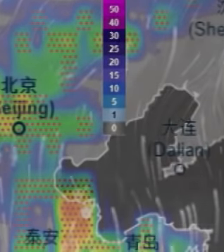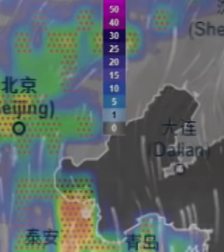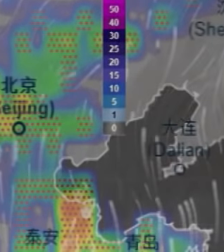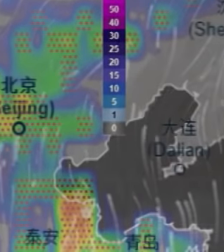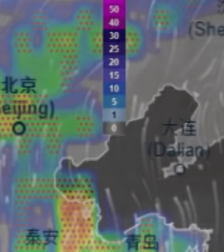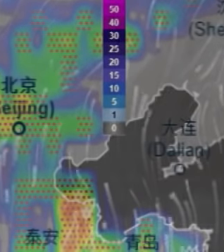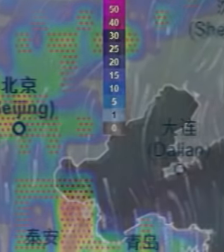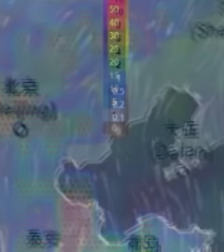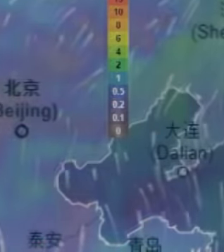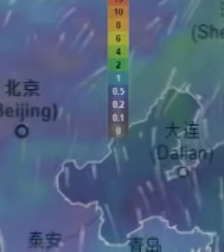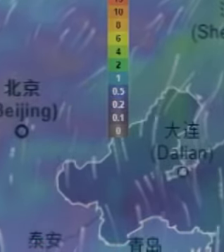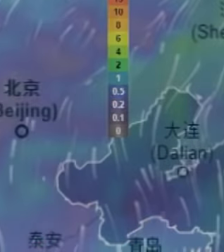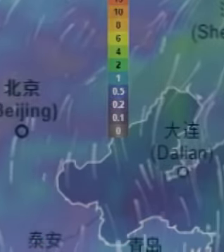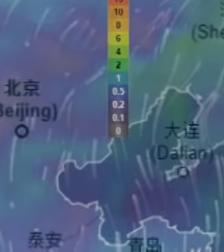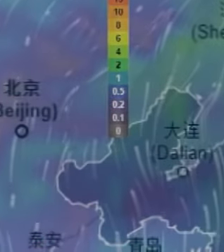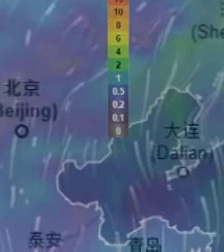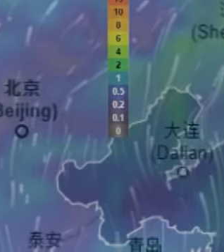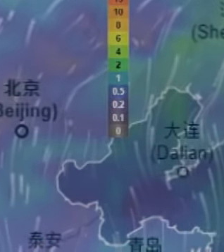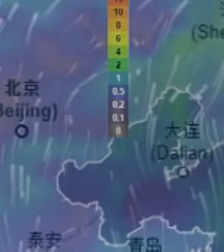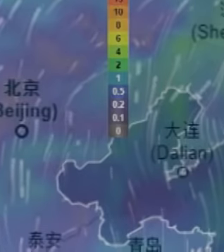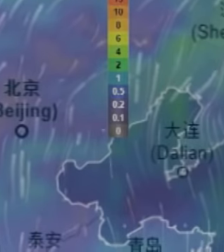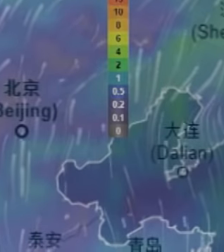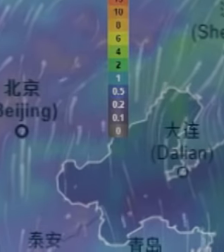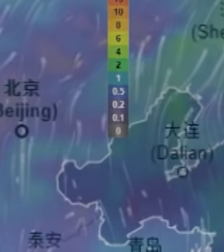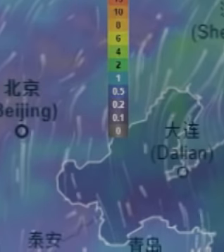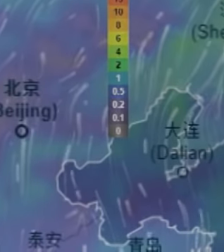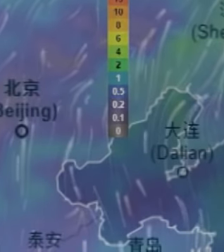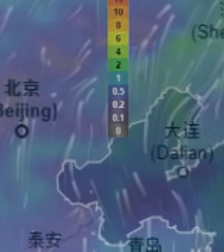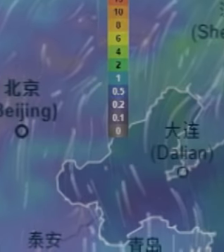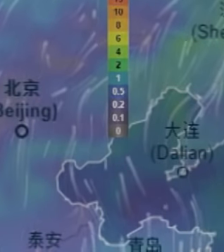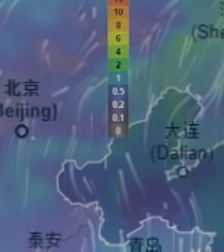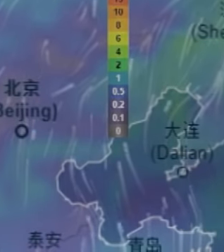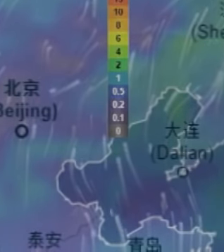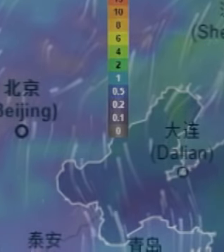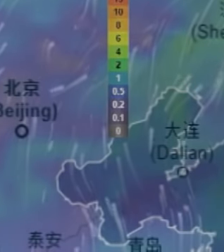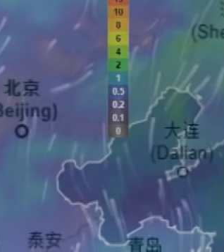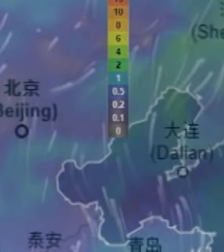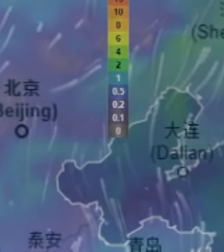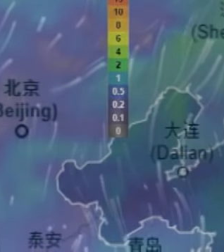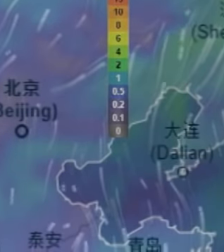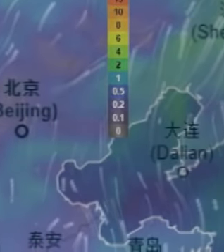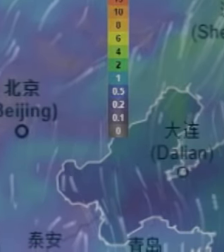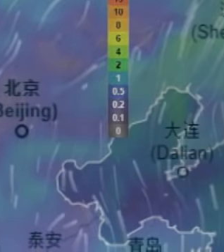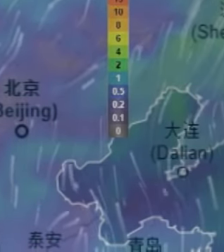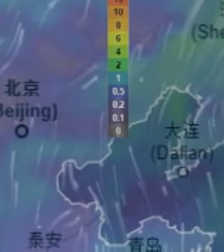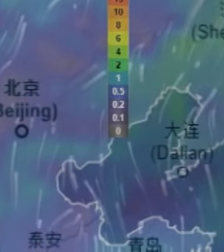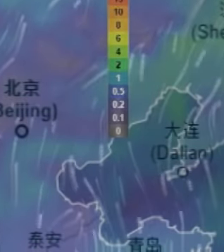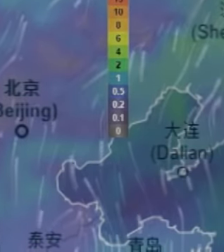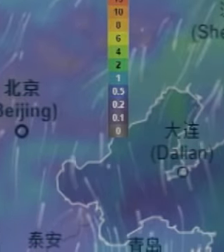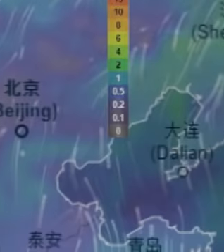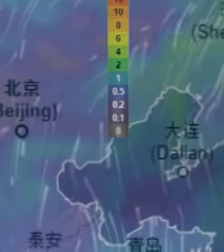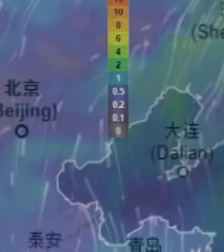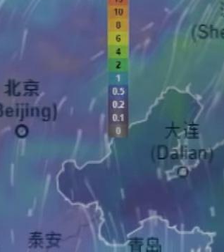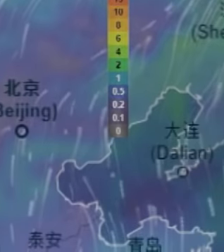орно. Салхины хувьд баруун болон төвийн аймгуудын нутгаар баруун өмнөөс хойд зүг рүү эргэсэн чиглэлтэйгээр бодсод нутагт бол баруун өмнөөс секунд